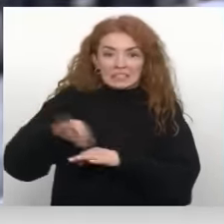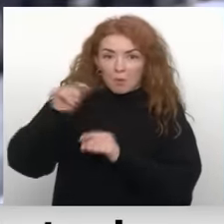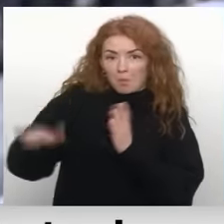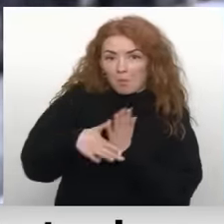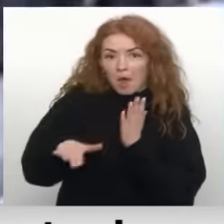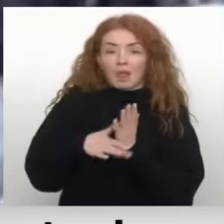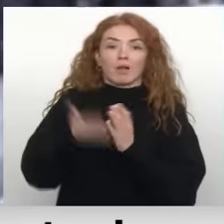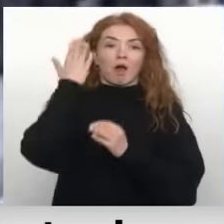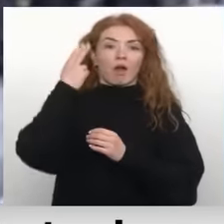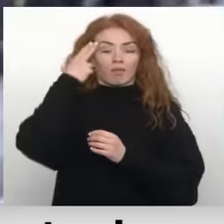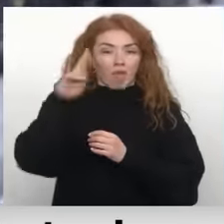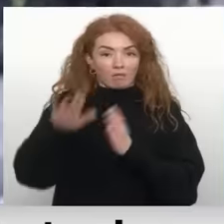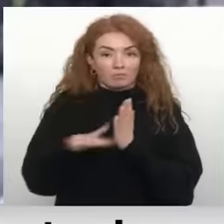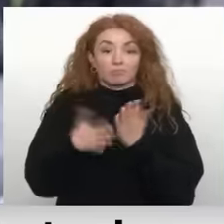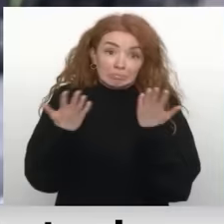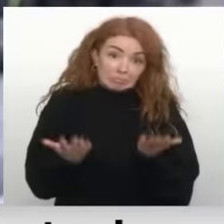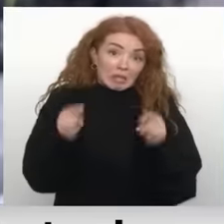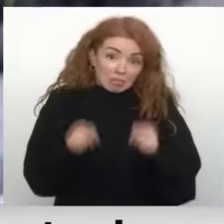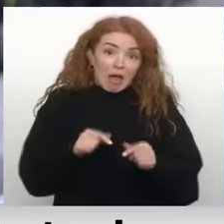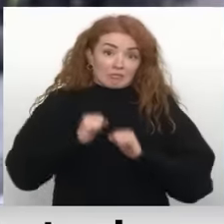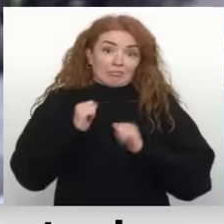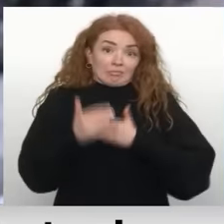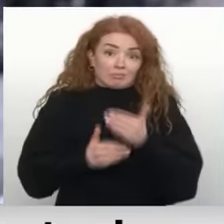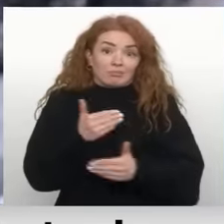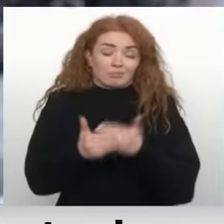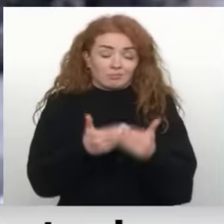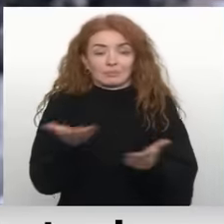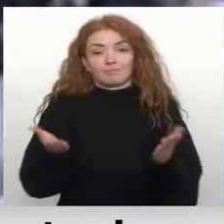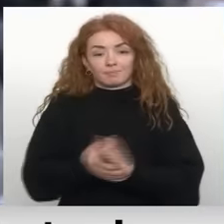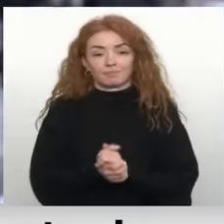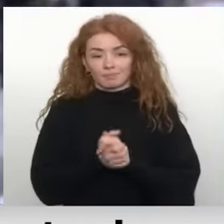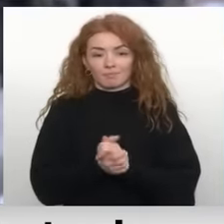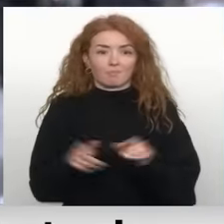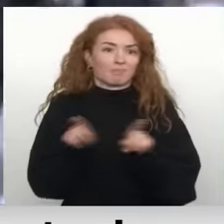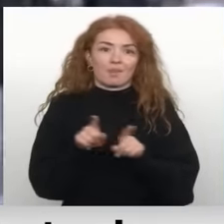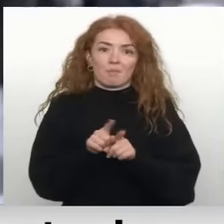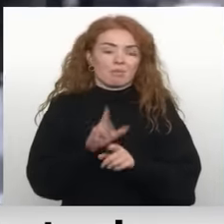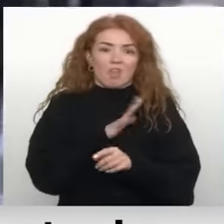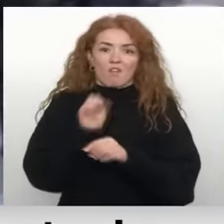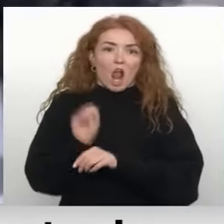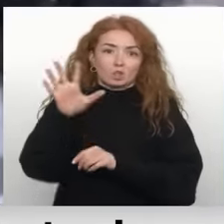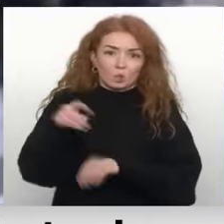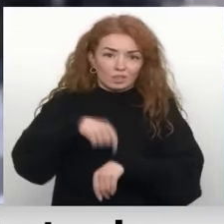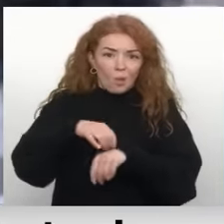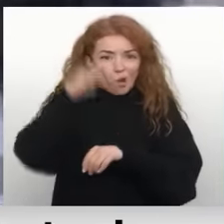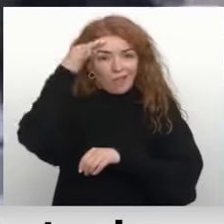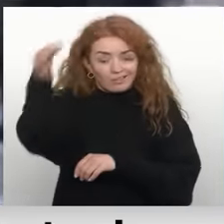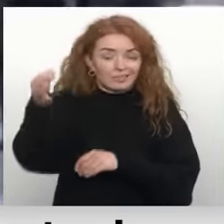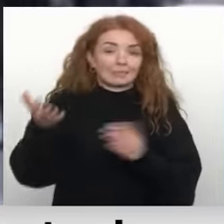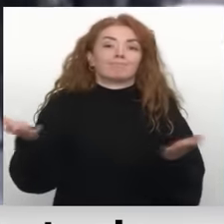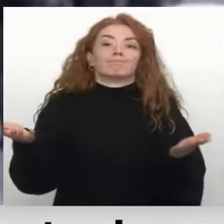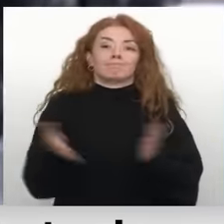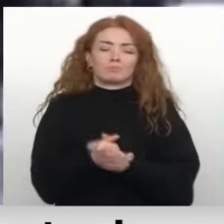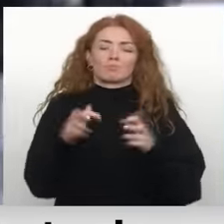fotografēja dāls, nu, kāk tā tā ir, nu. Un tas būs laikā īt. Tad nav ar aizsūtēt, nu. Tā kas tā nā īt.